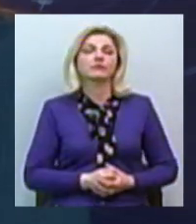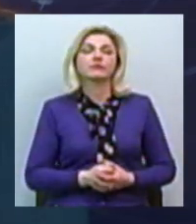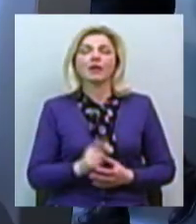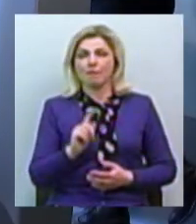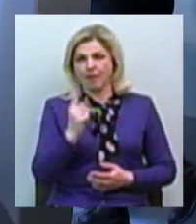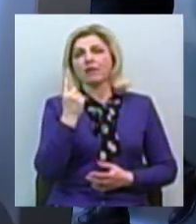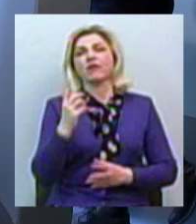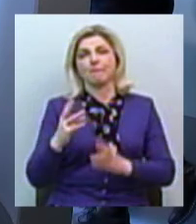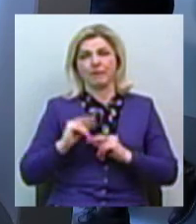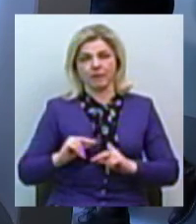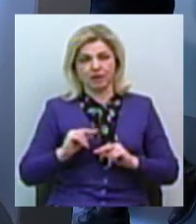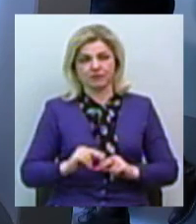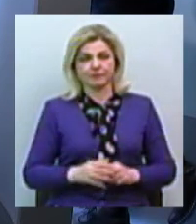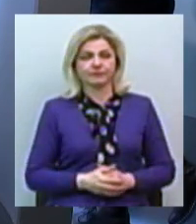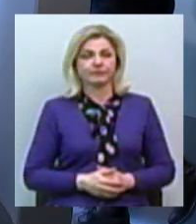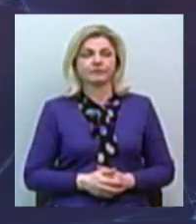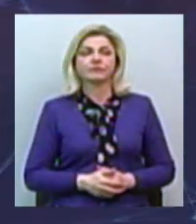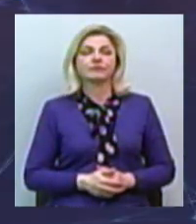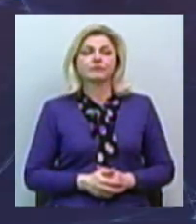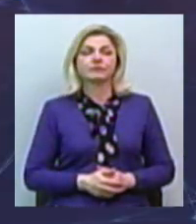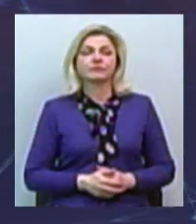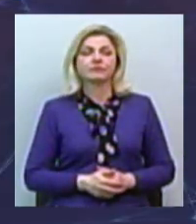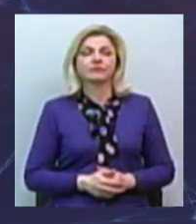співпраці. Ви навіть її вже називаєте з нашого боку Ukrainian Polio.